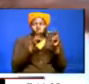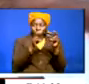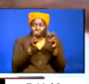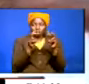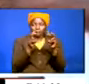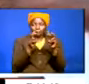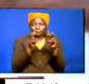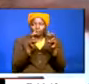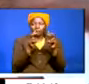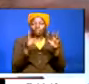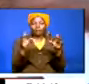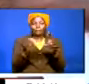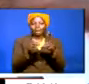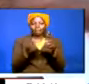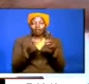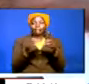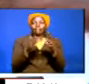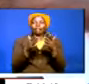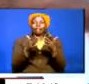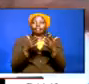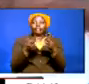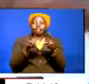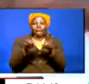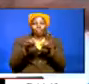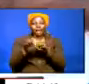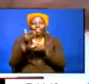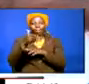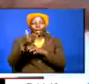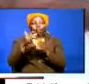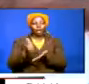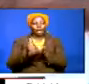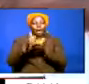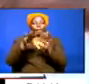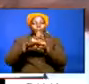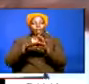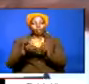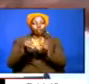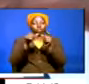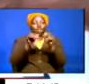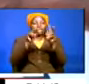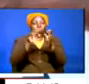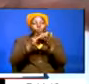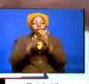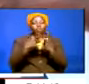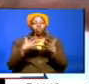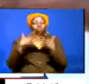the party mechanism is available to help members to solve those issues without going to the